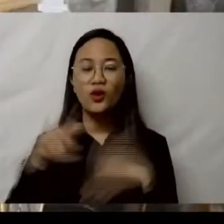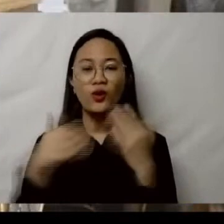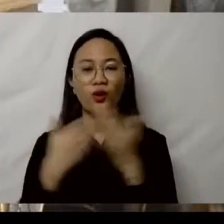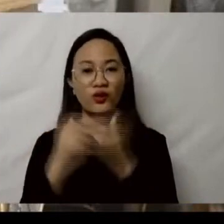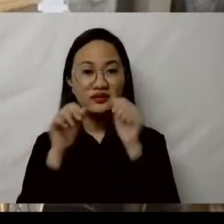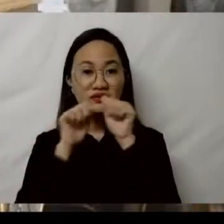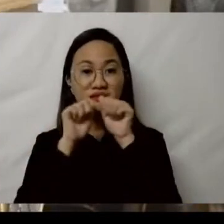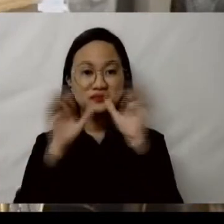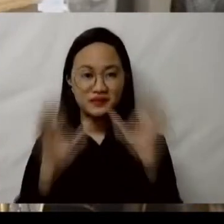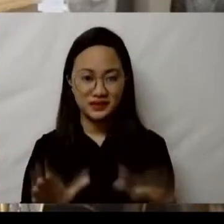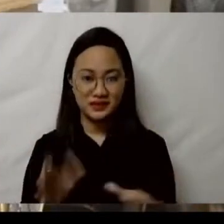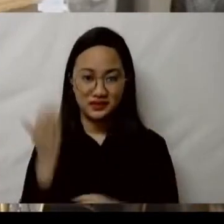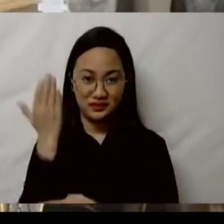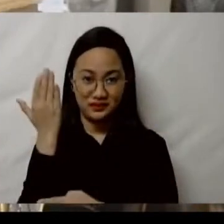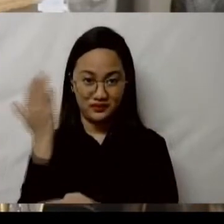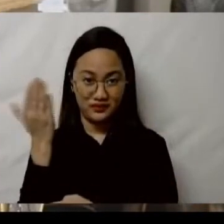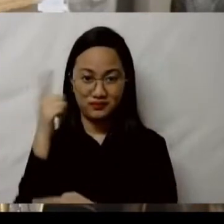Even